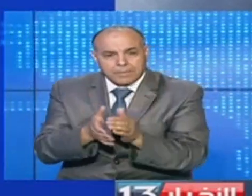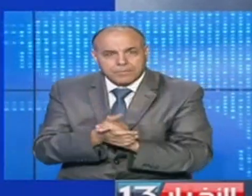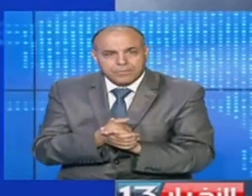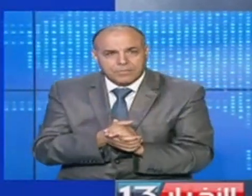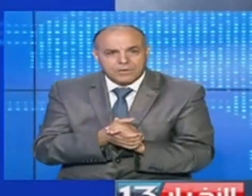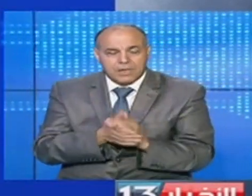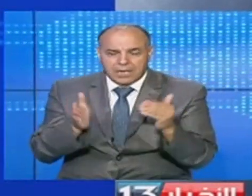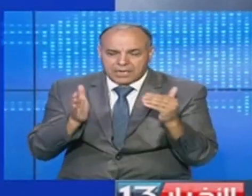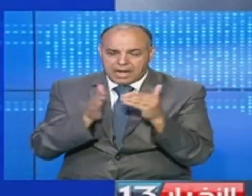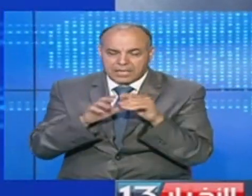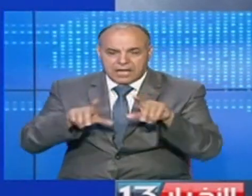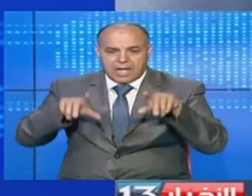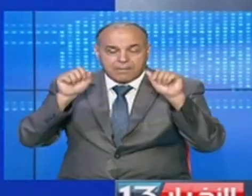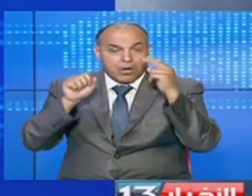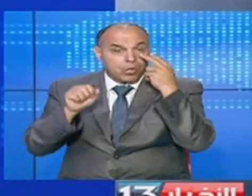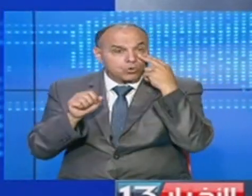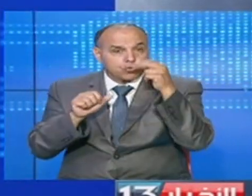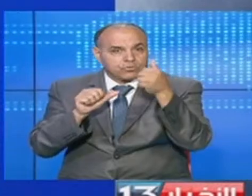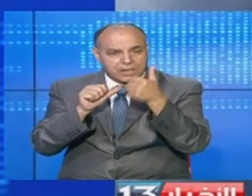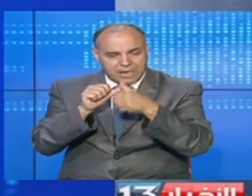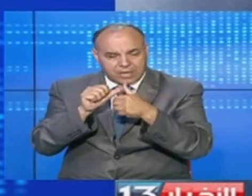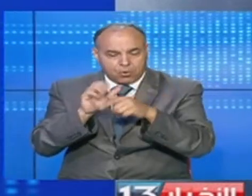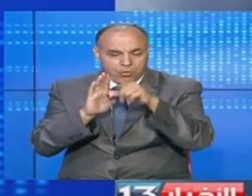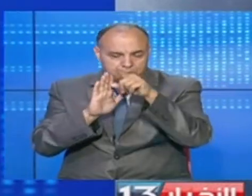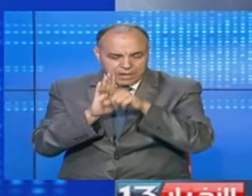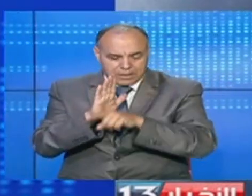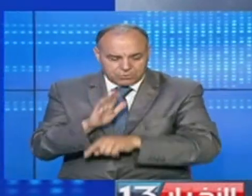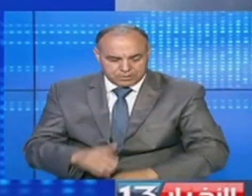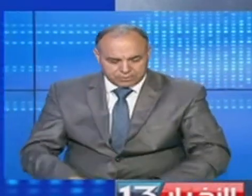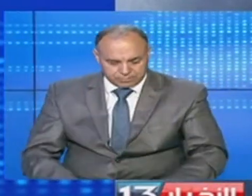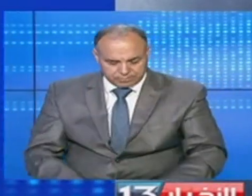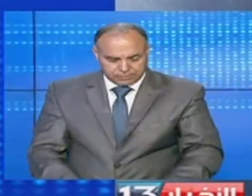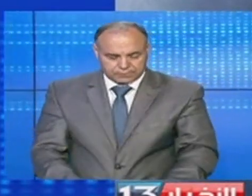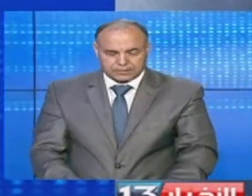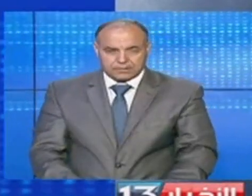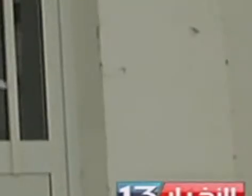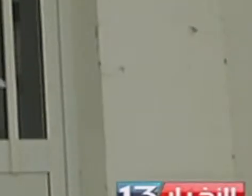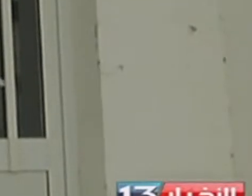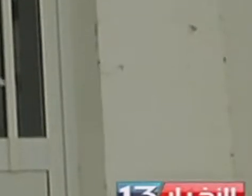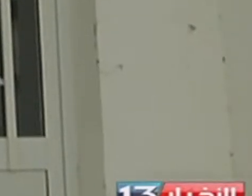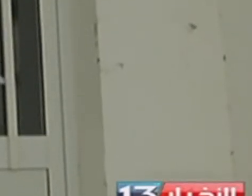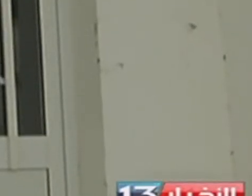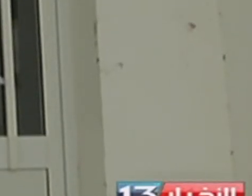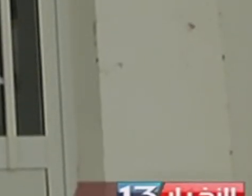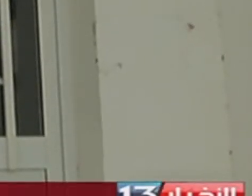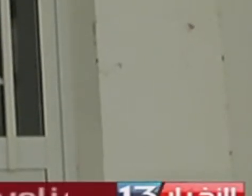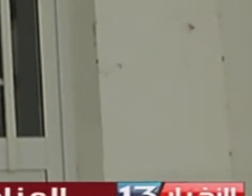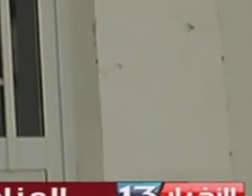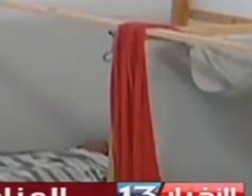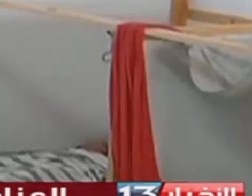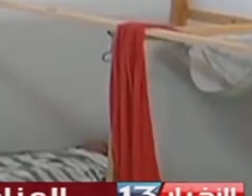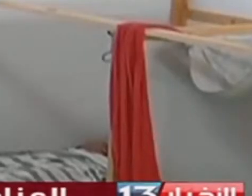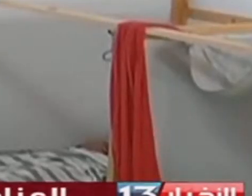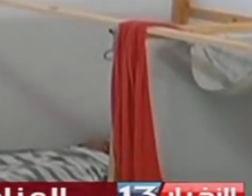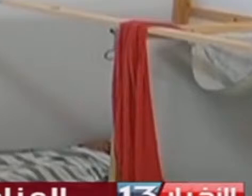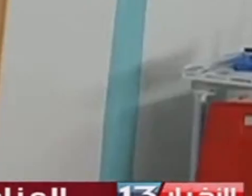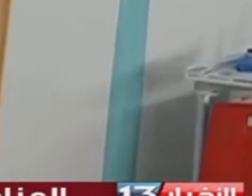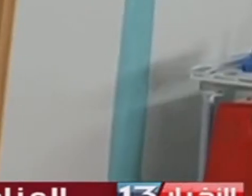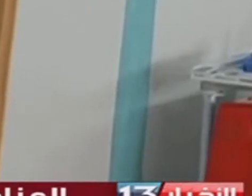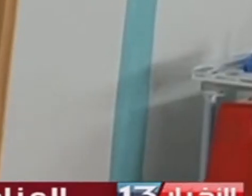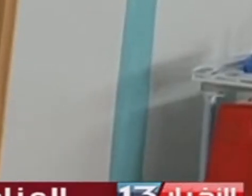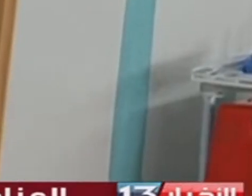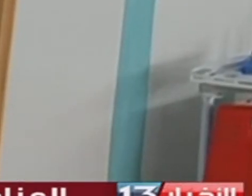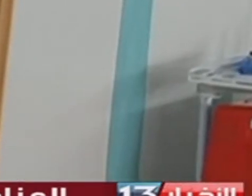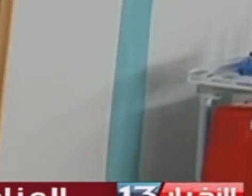نهايه النشره مشاهدينا الكرام اذكركم بعناوينها جائحه تزداد حده مع